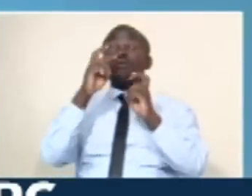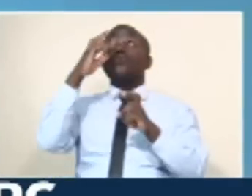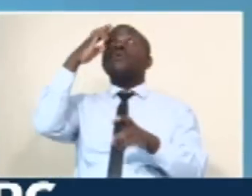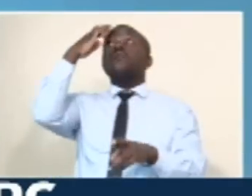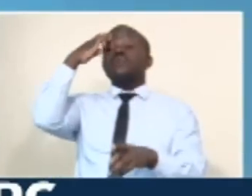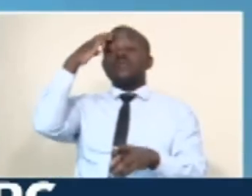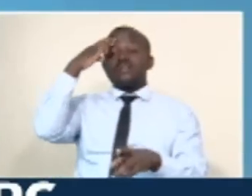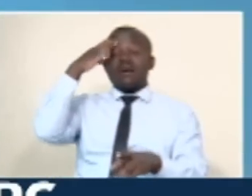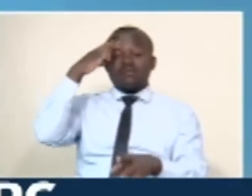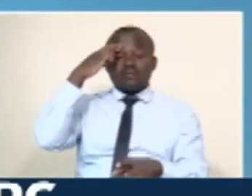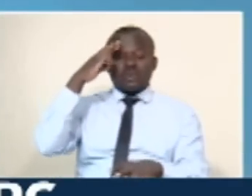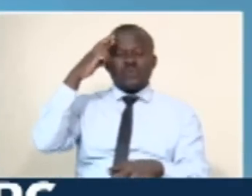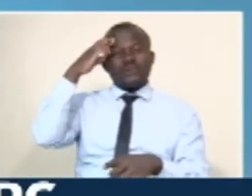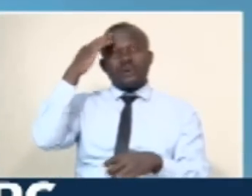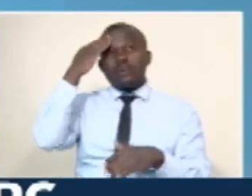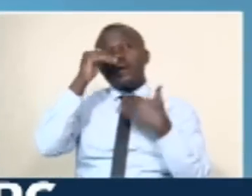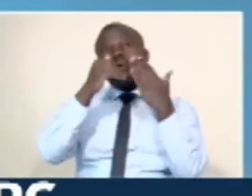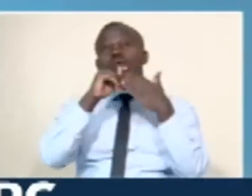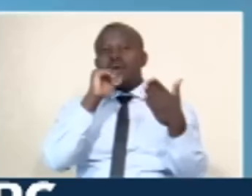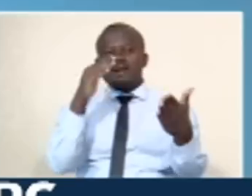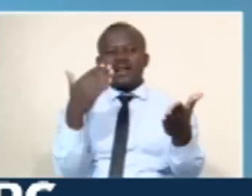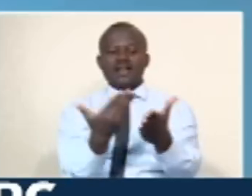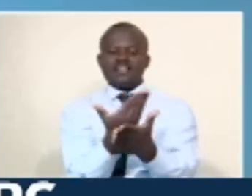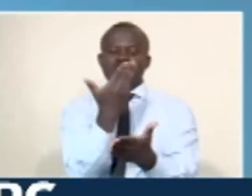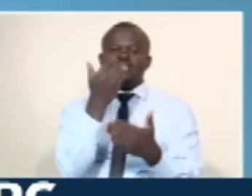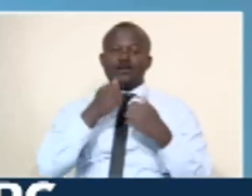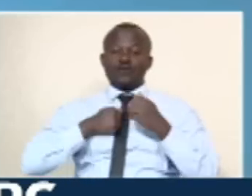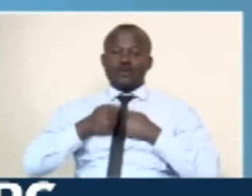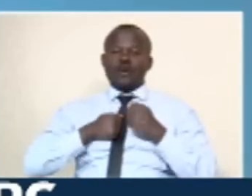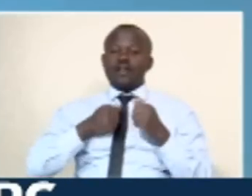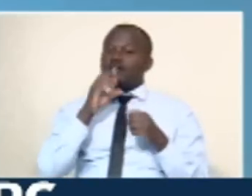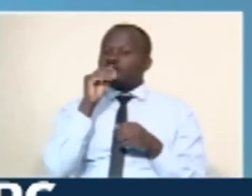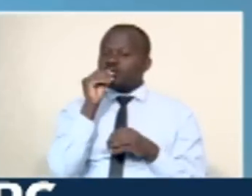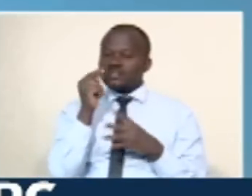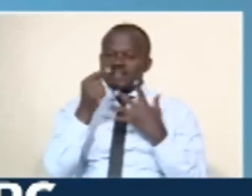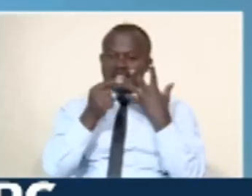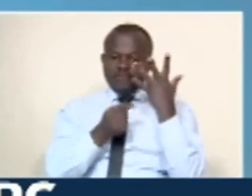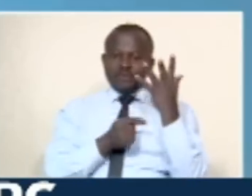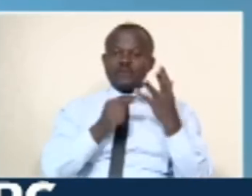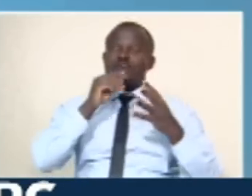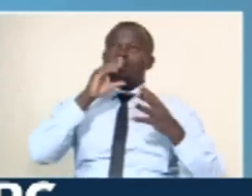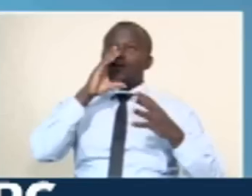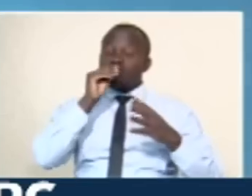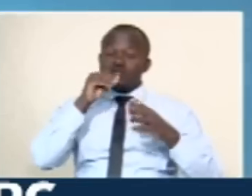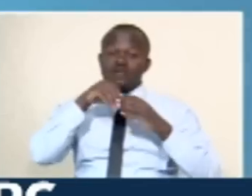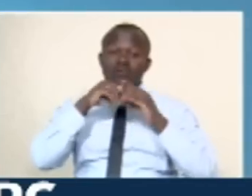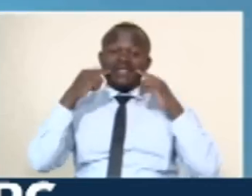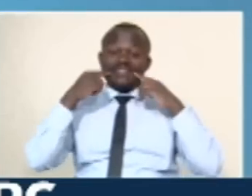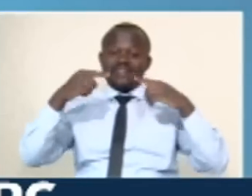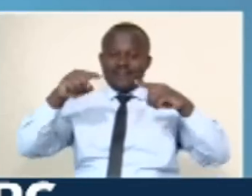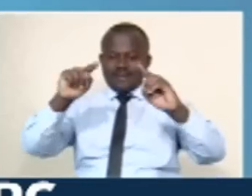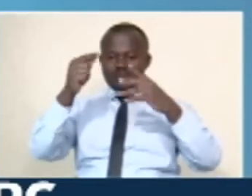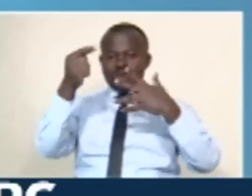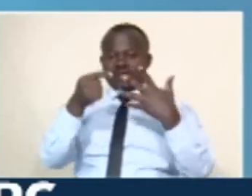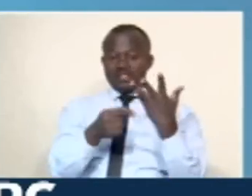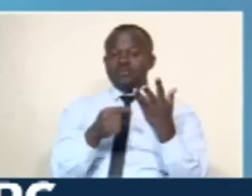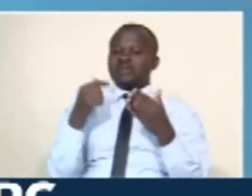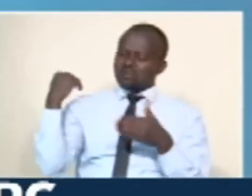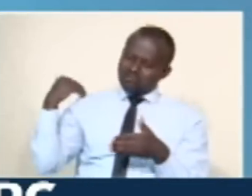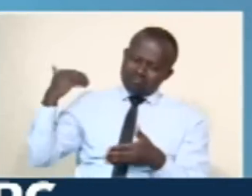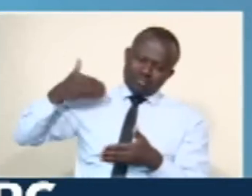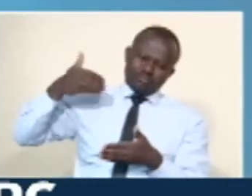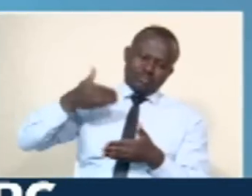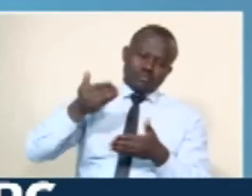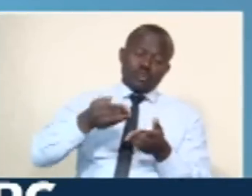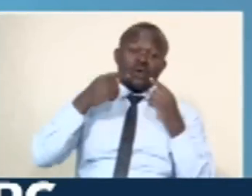kuko nta gishya u Rwanda rwavuze. Ibyo rwavuze muri iri tangazo ni ibyo rwamye ruvuga,